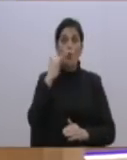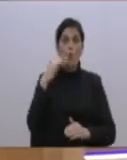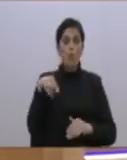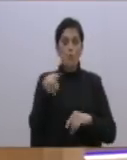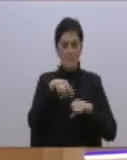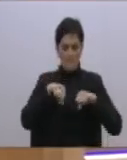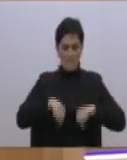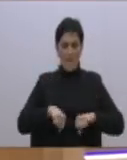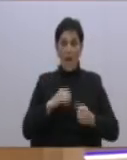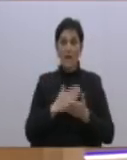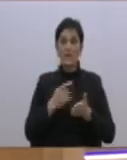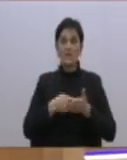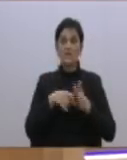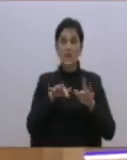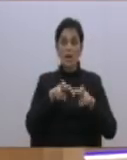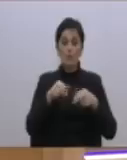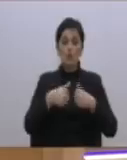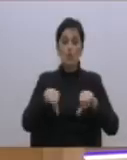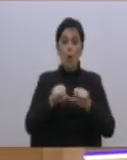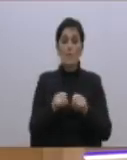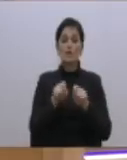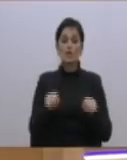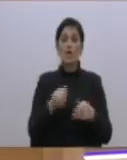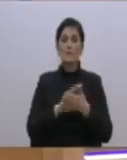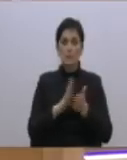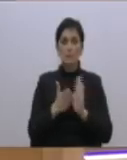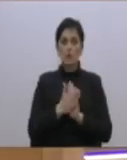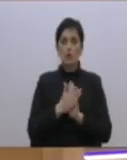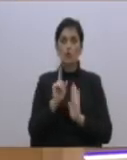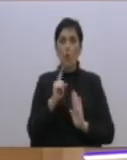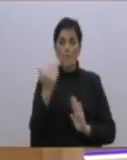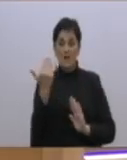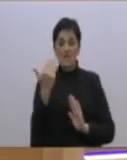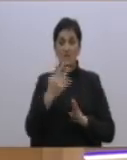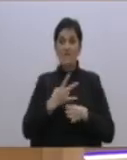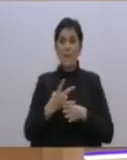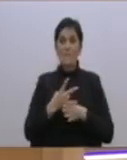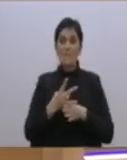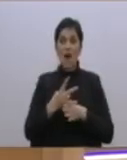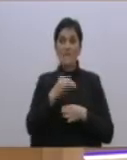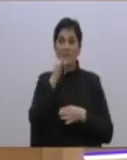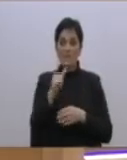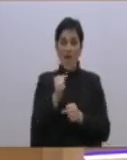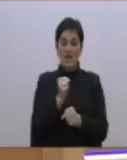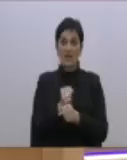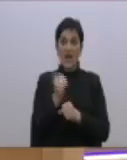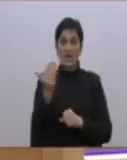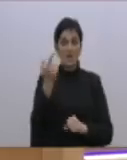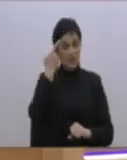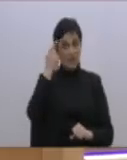berketia sagamozebo komisiis shekvnis pirobebshits rom tkveni mavnebloba ver chaidino da es